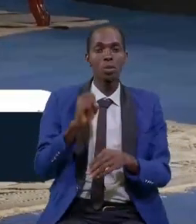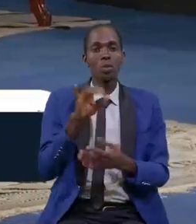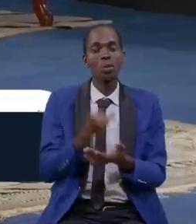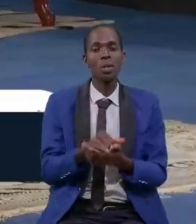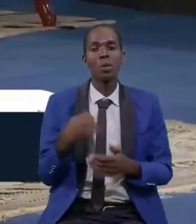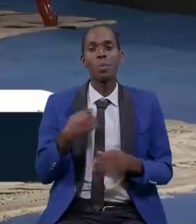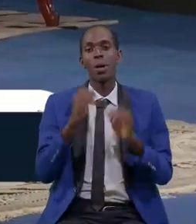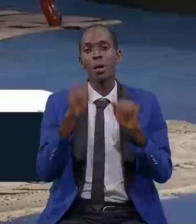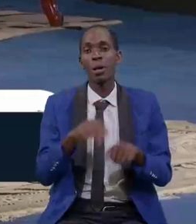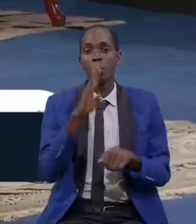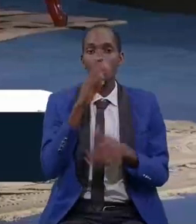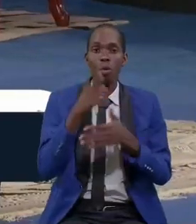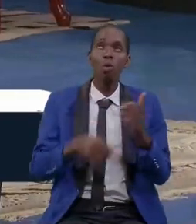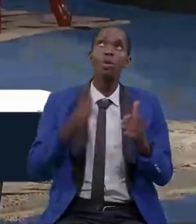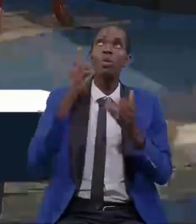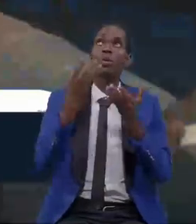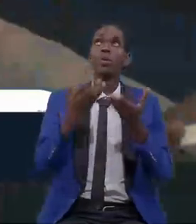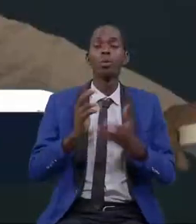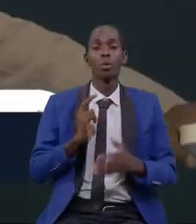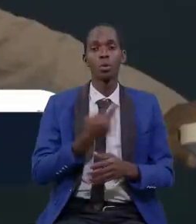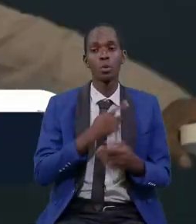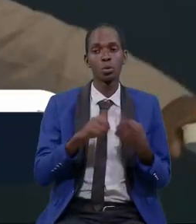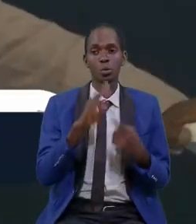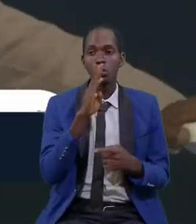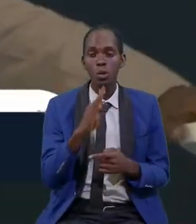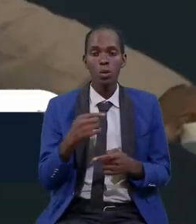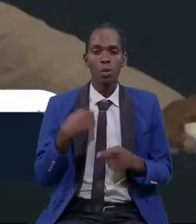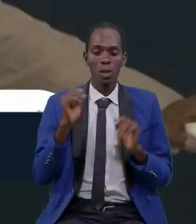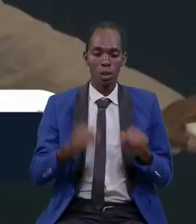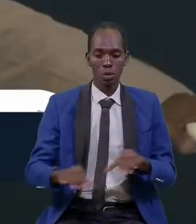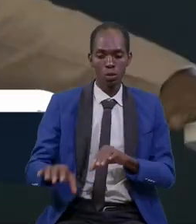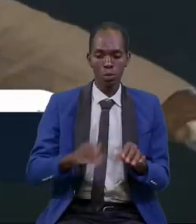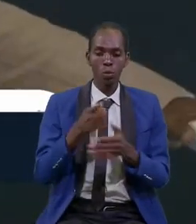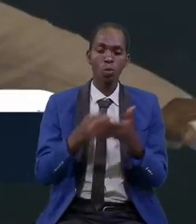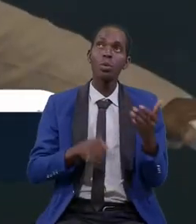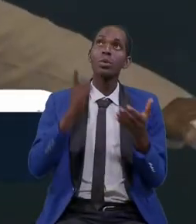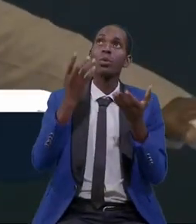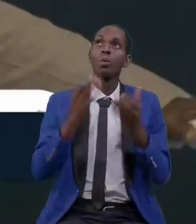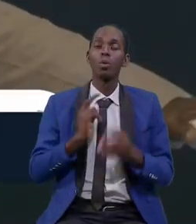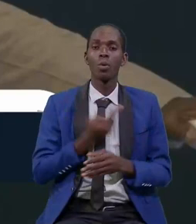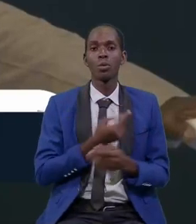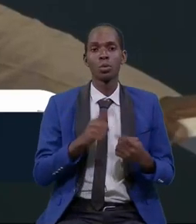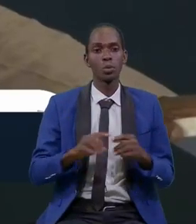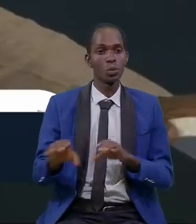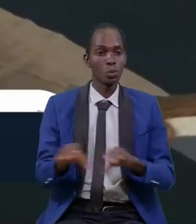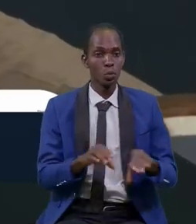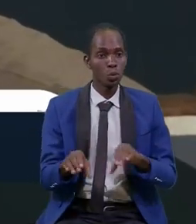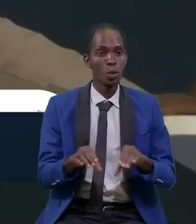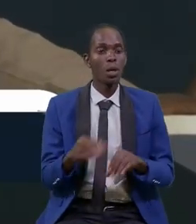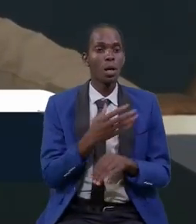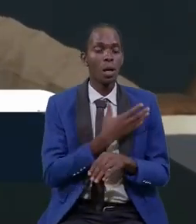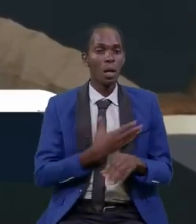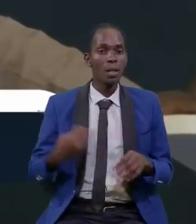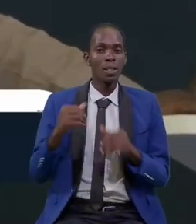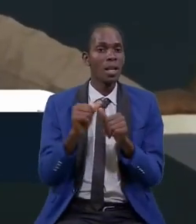puissions être ce qu'il veut que nous soyons, pour que nous fassions ce qu'il veut que nous fassions, et que nous puissions réaliser tout